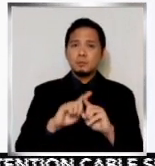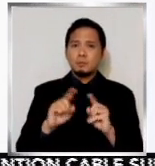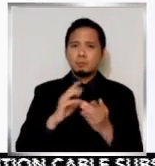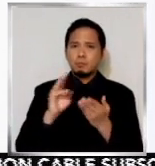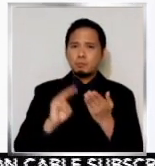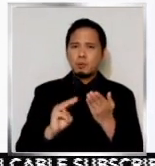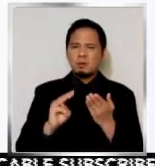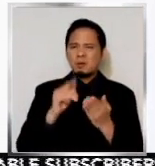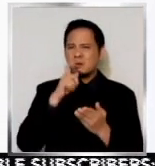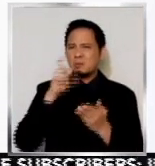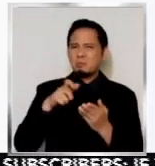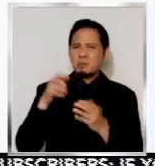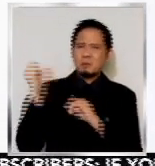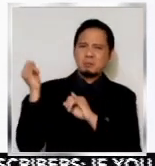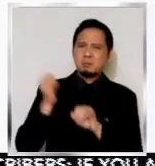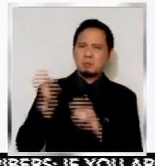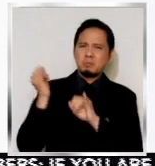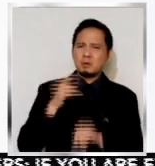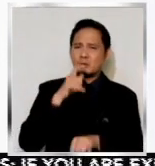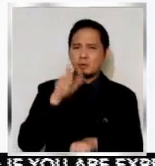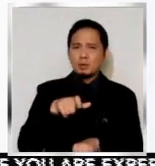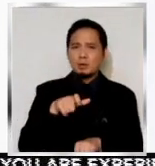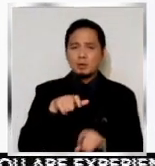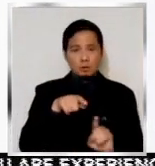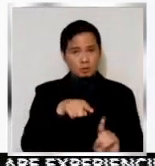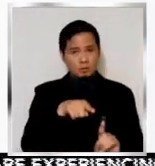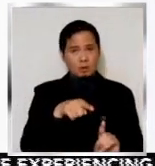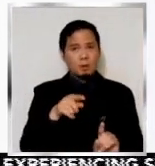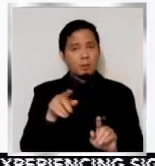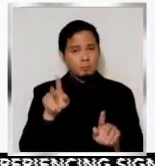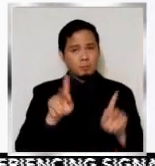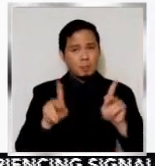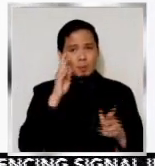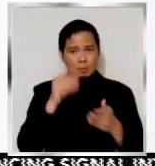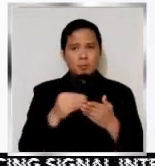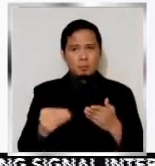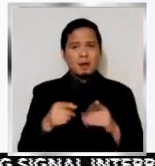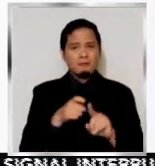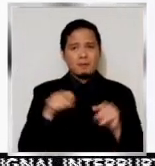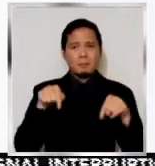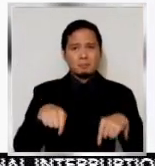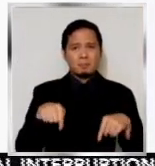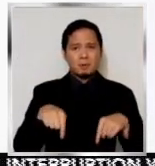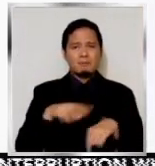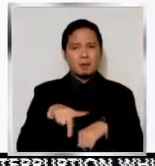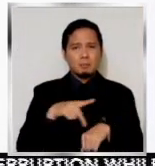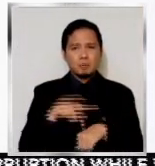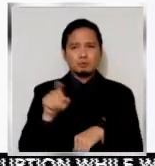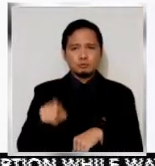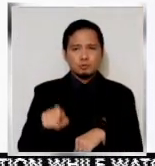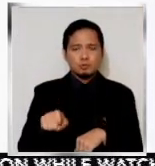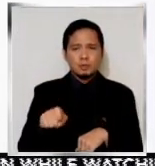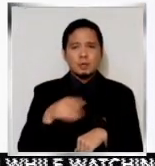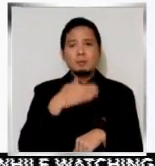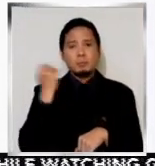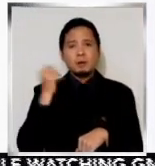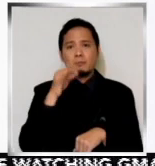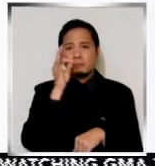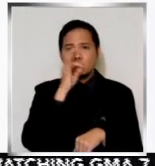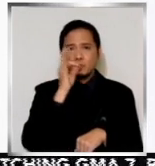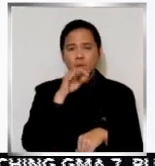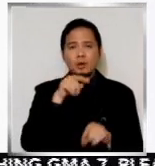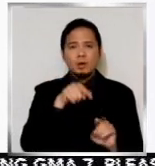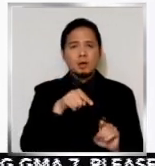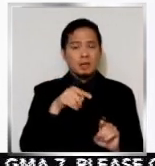bibili ng mga tao sa mga imported na pagkain kung ang mga Pilipino mismo na uubusan na ng pera? Pero